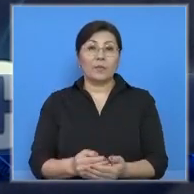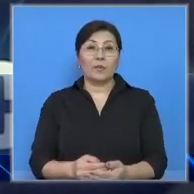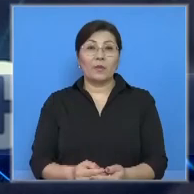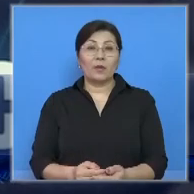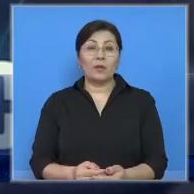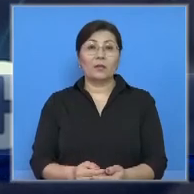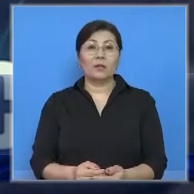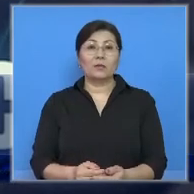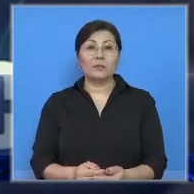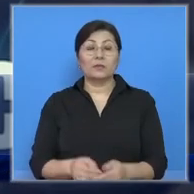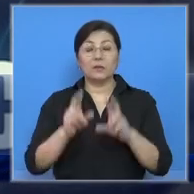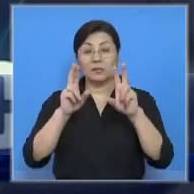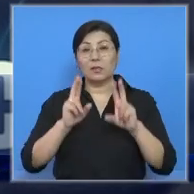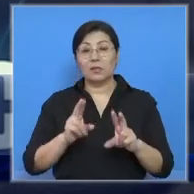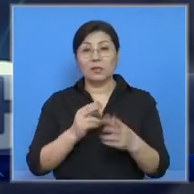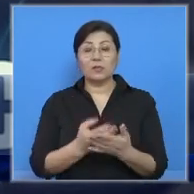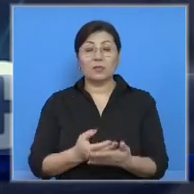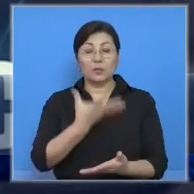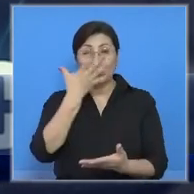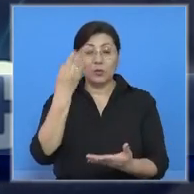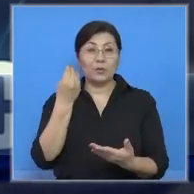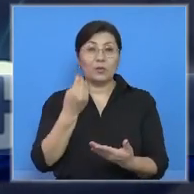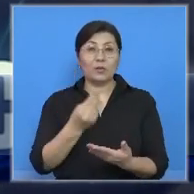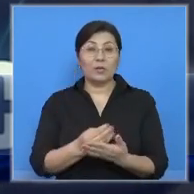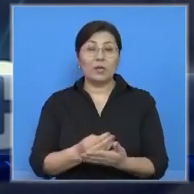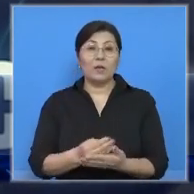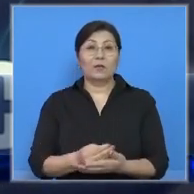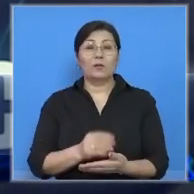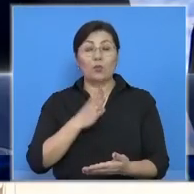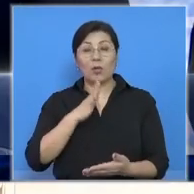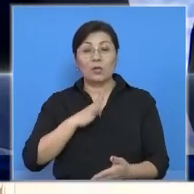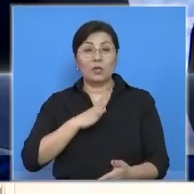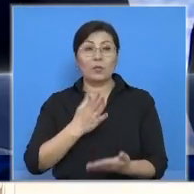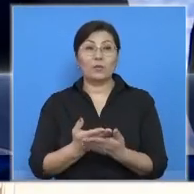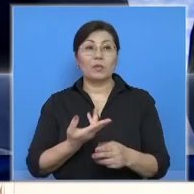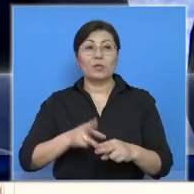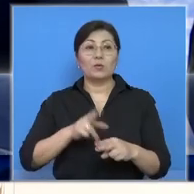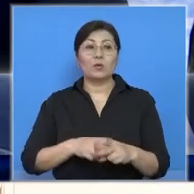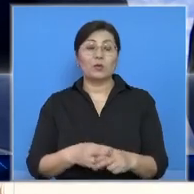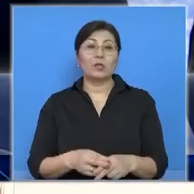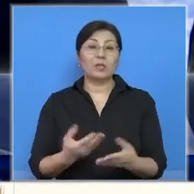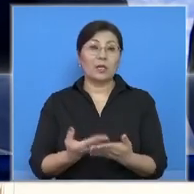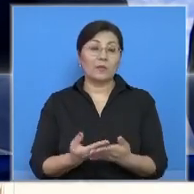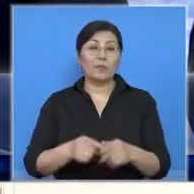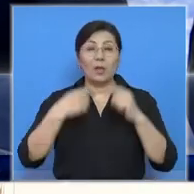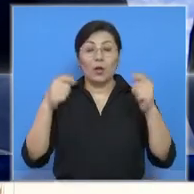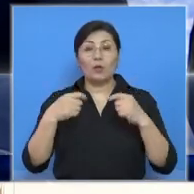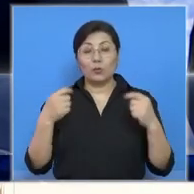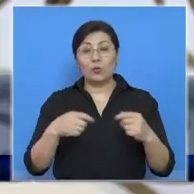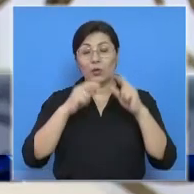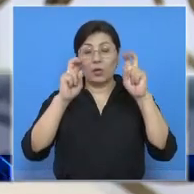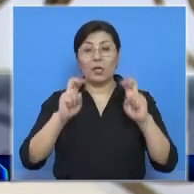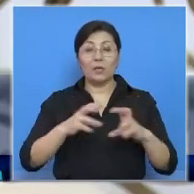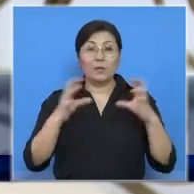дінімізден, салт-дәстүрімізден ауытқып кетіп жататын мәселелерді көп байқаймыз. Сондықтан жеңіл сөзге жол бермей, той әдебін сақтау